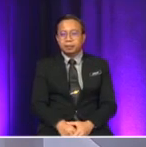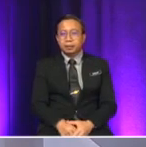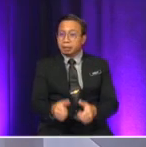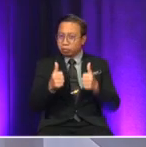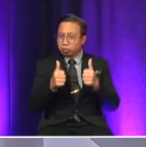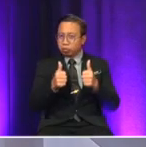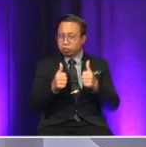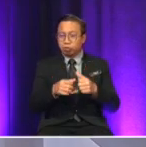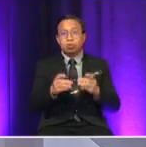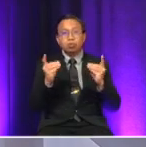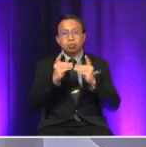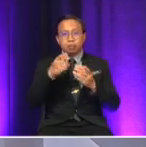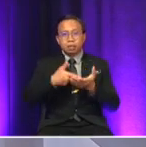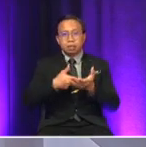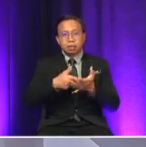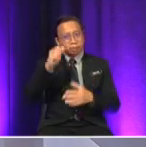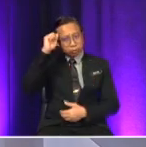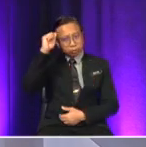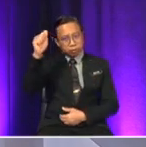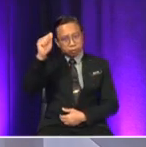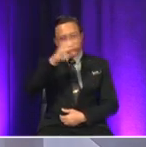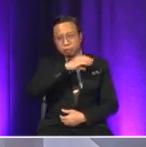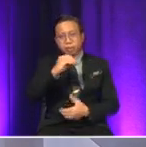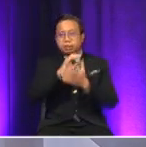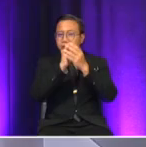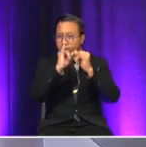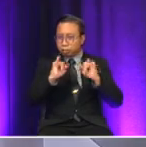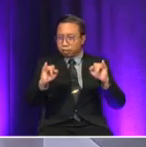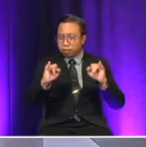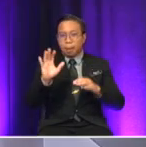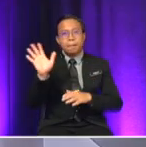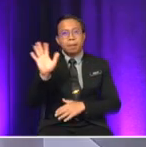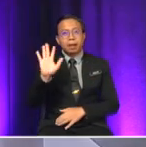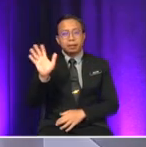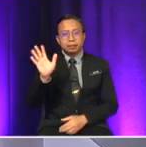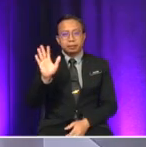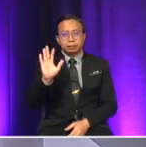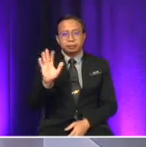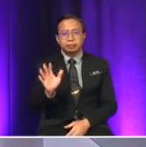dan sehingga kita berjumpa lagi. Assalamualaikum dan salam sejahtera. Bye semua.